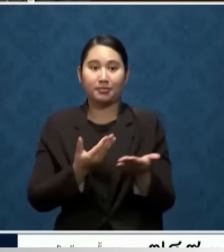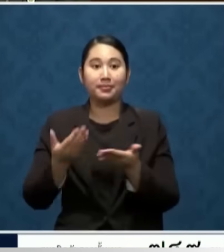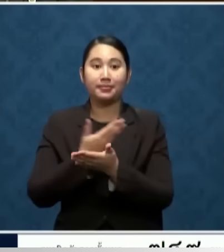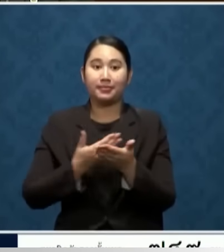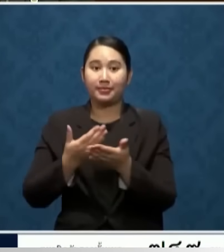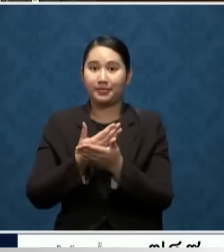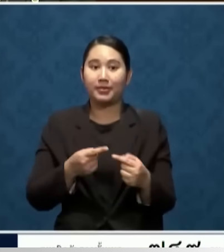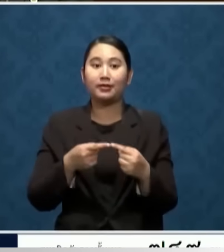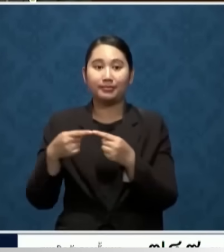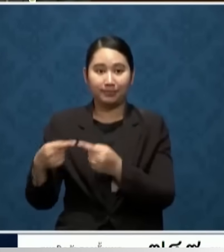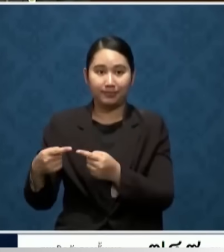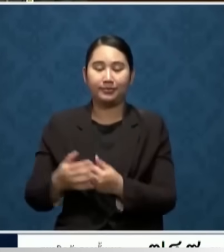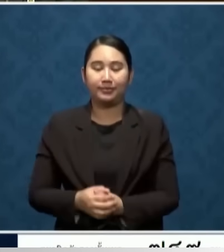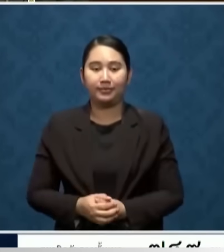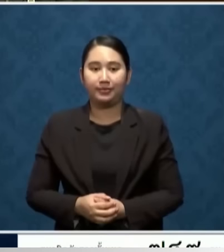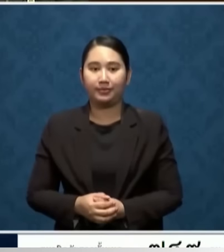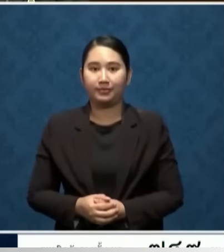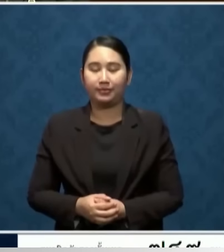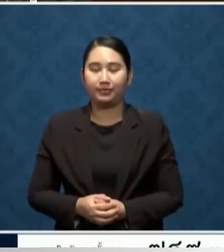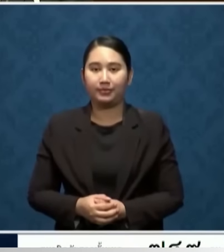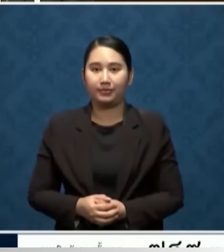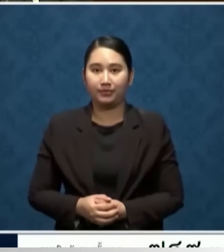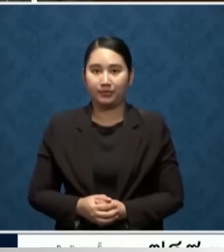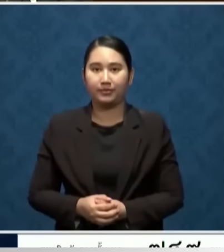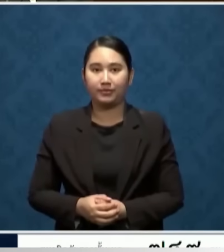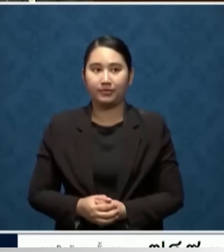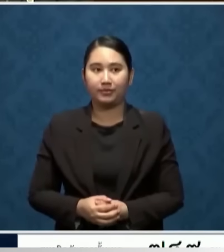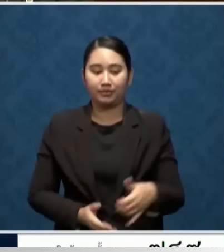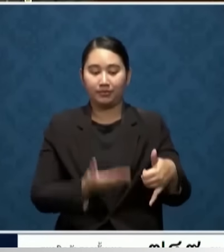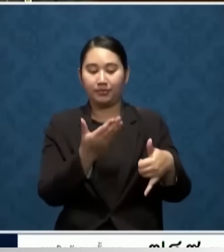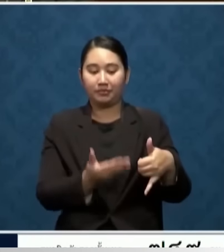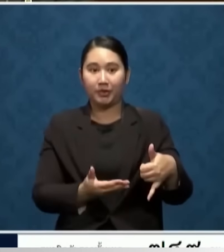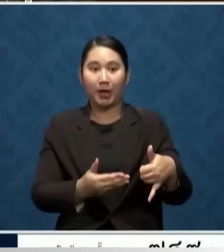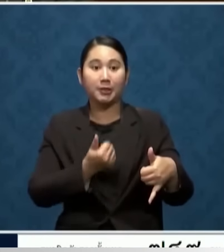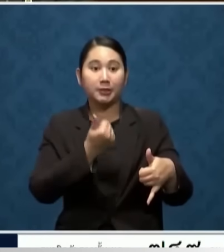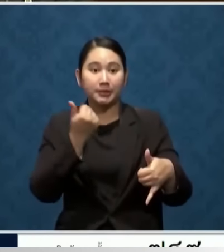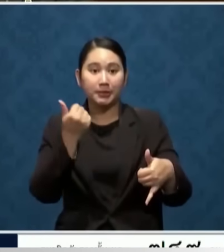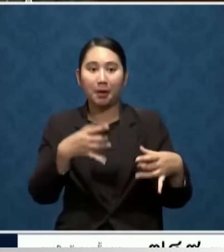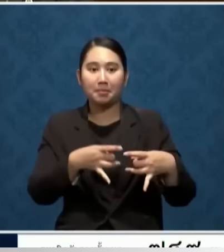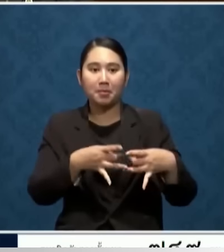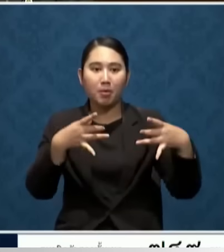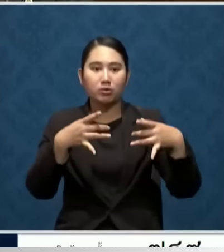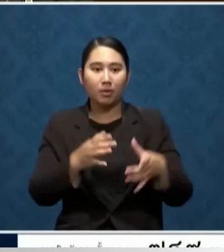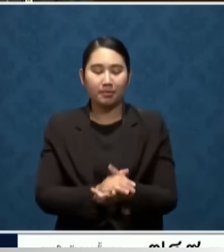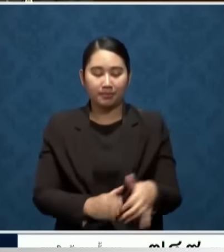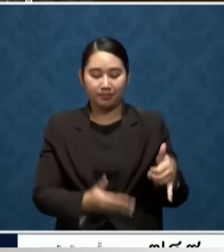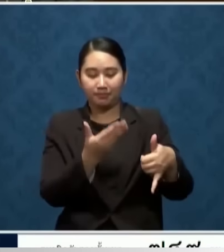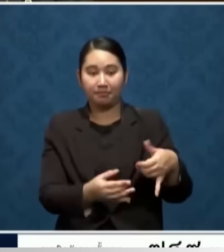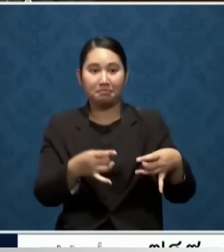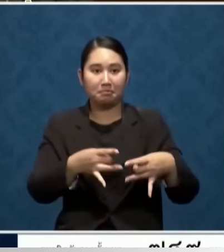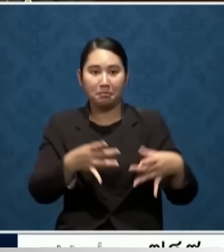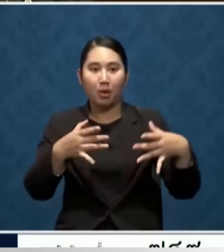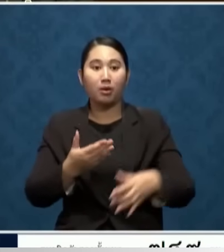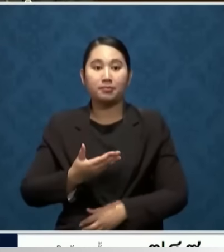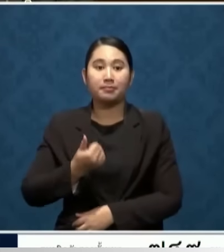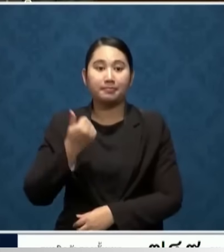นสำคัญนี้ด้วยส่วนความไม่เหมาะสมอื่นๆเกี่ยวกับบุคคลที่ได้รับการเสนอชื่อ